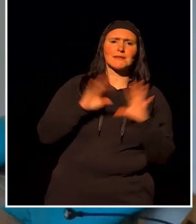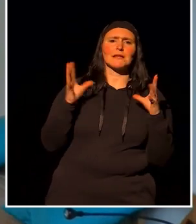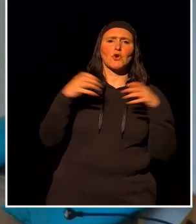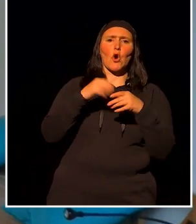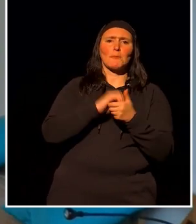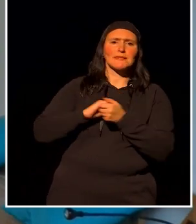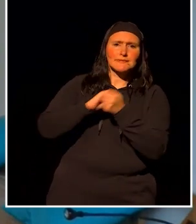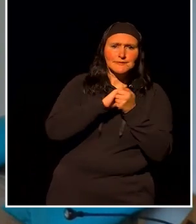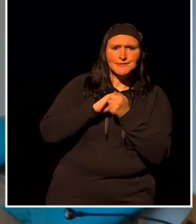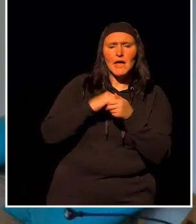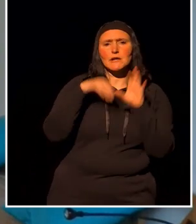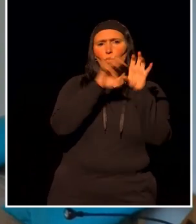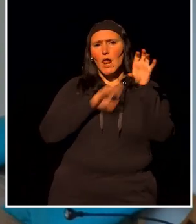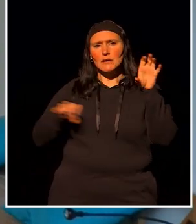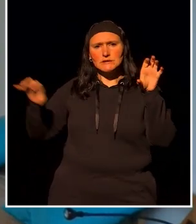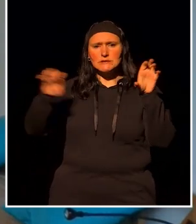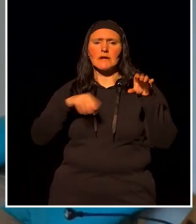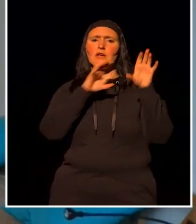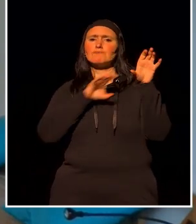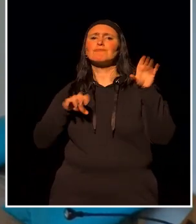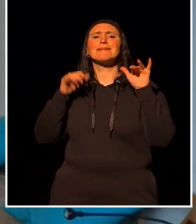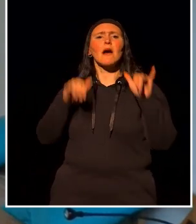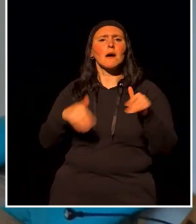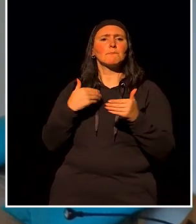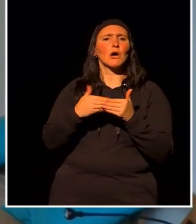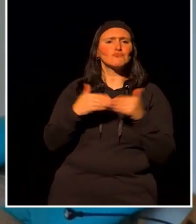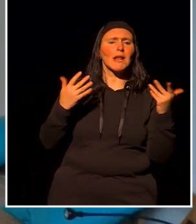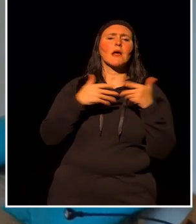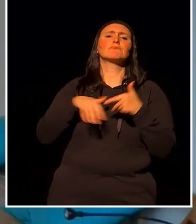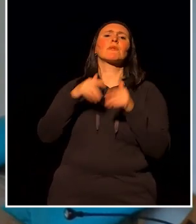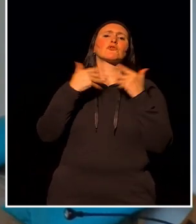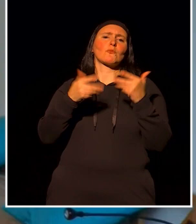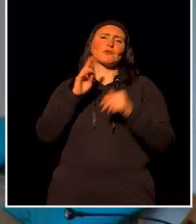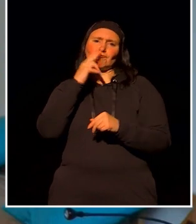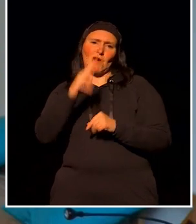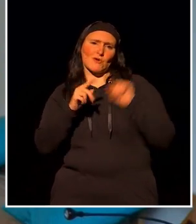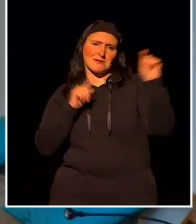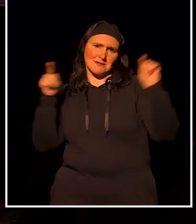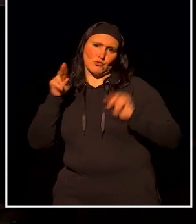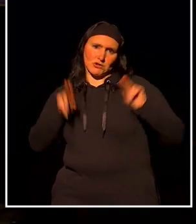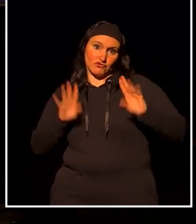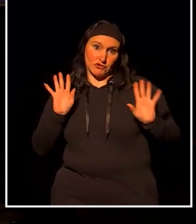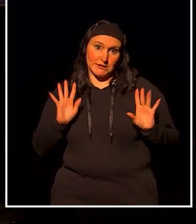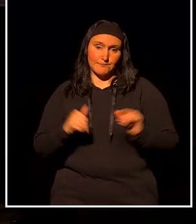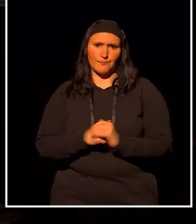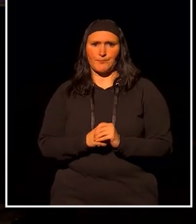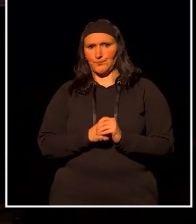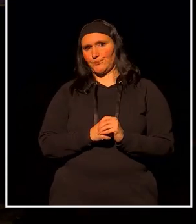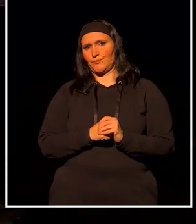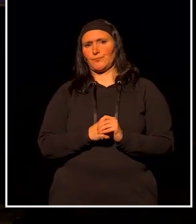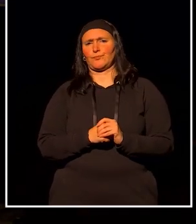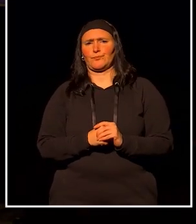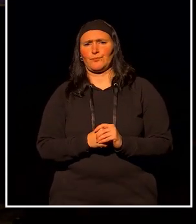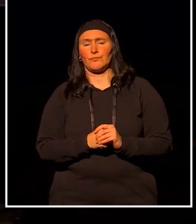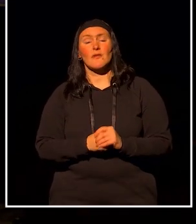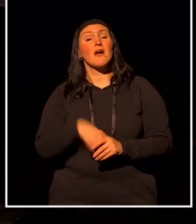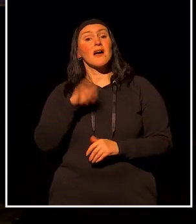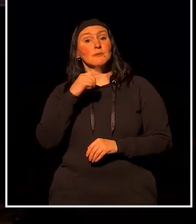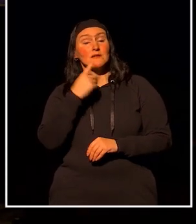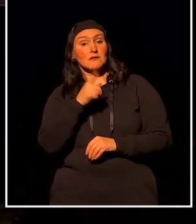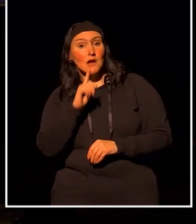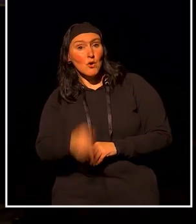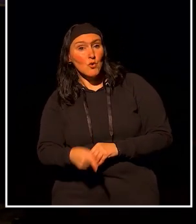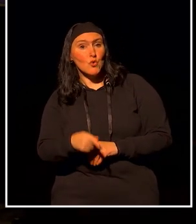Distanzen hinweg aufgebaut und aufrechterhalten wurden. Das heißt, wir müssen mit den Befreiungsbewegungen mit einem